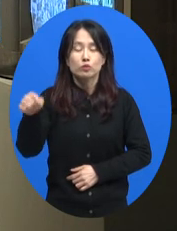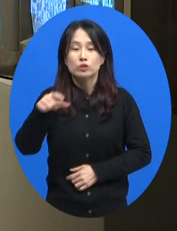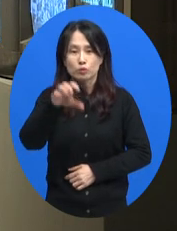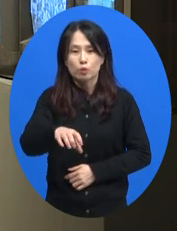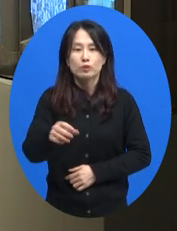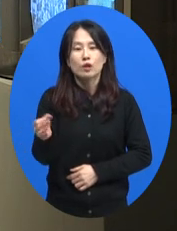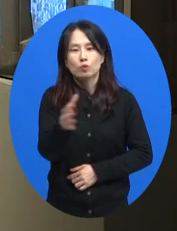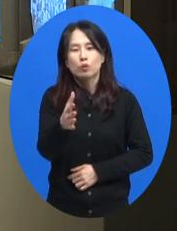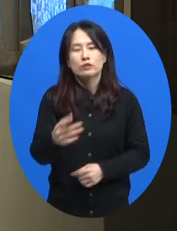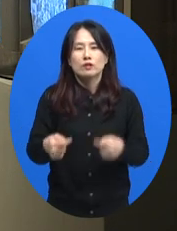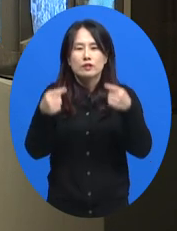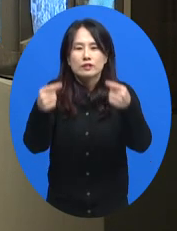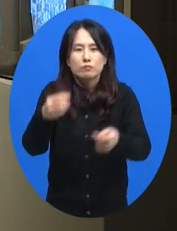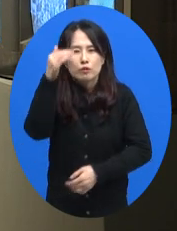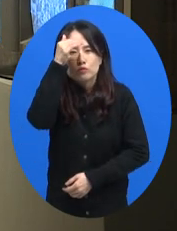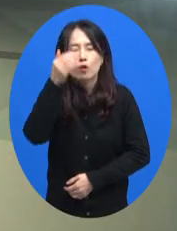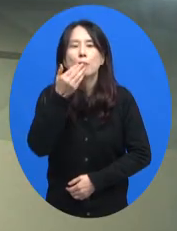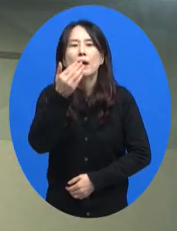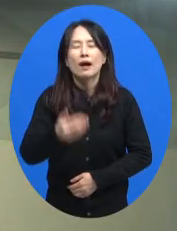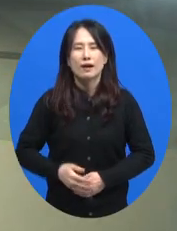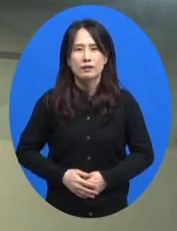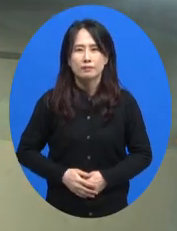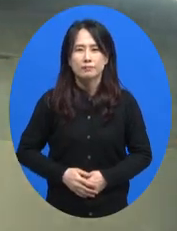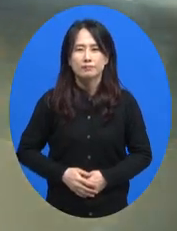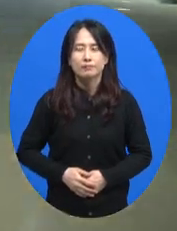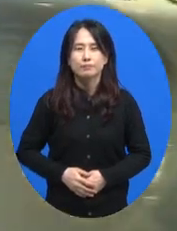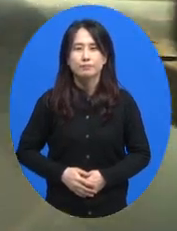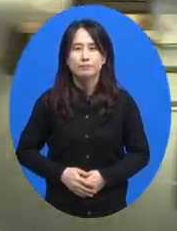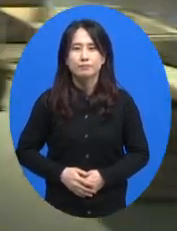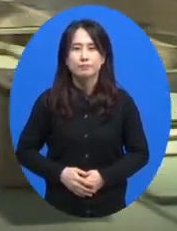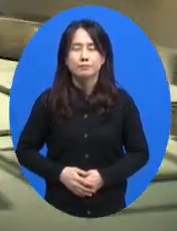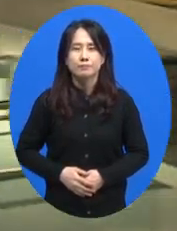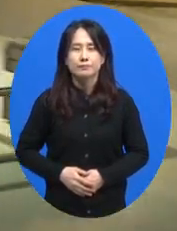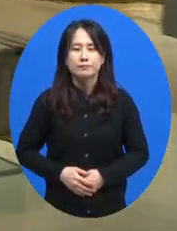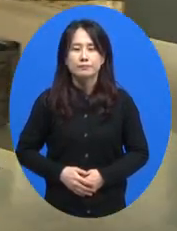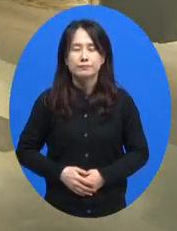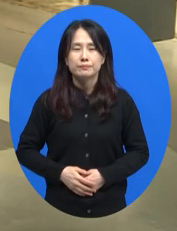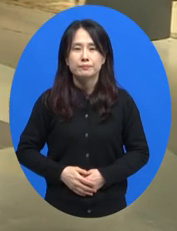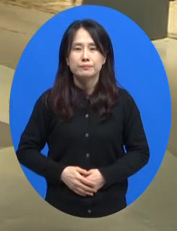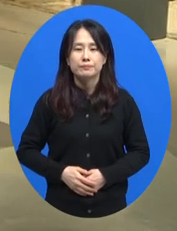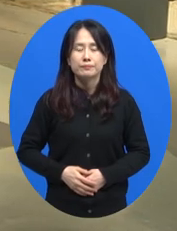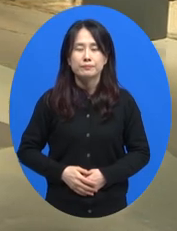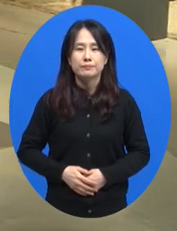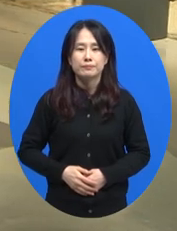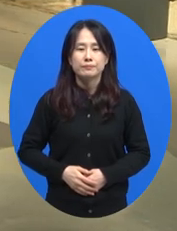무료 입장할 수 있습니다. 경기 GTV 서문영입니다.